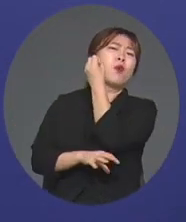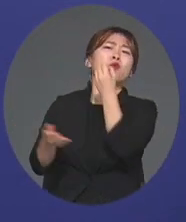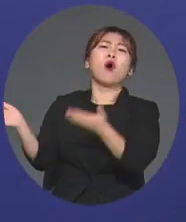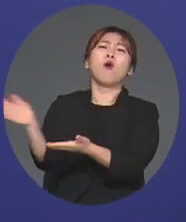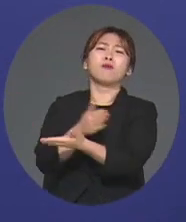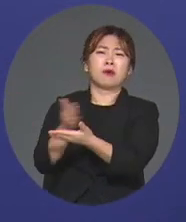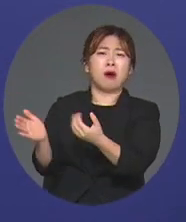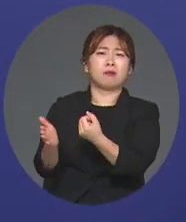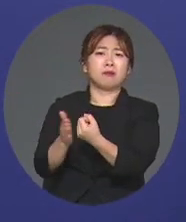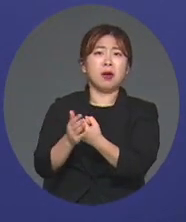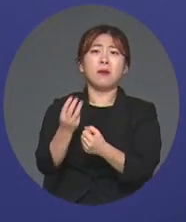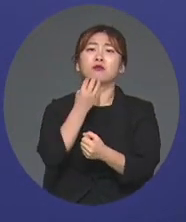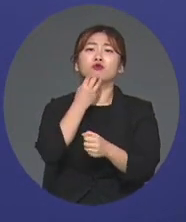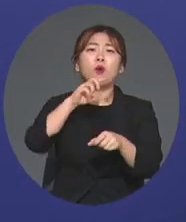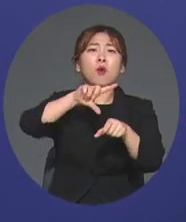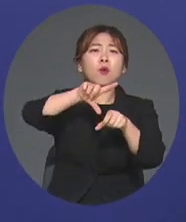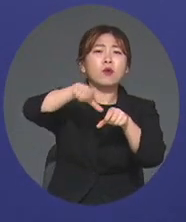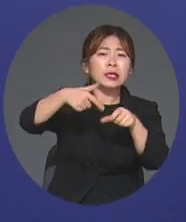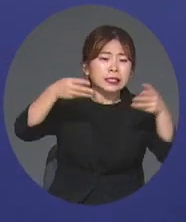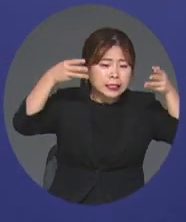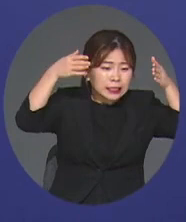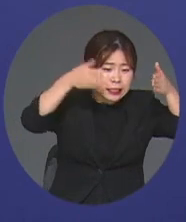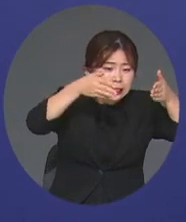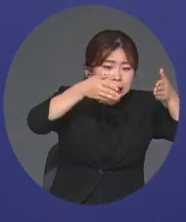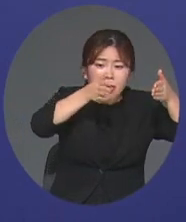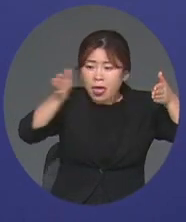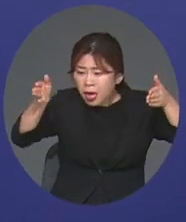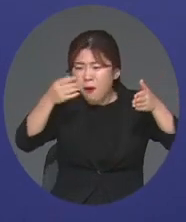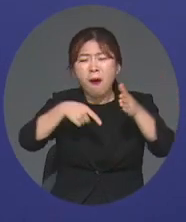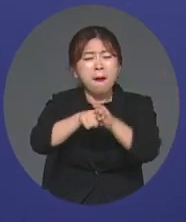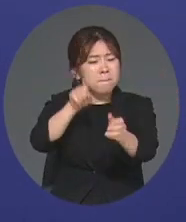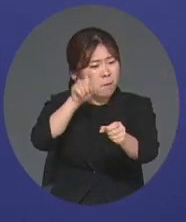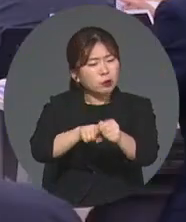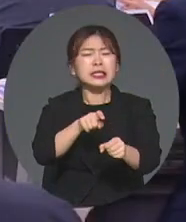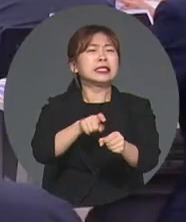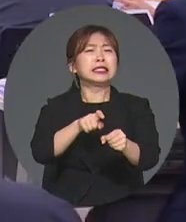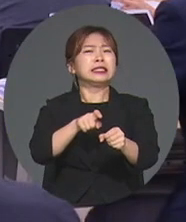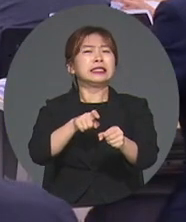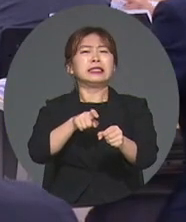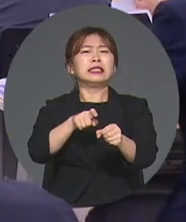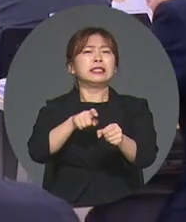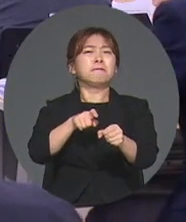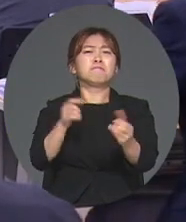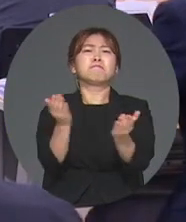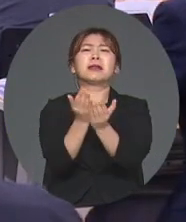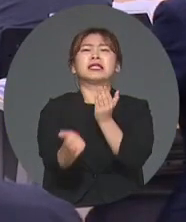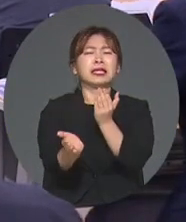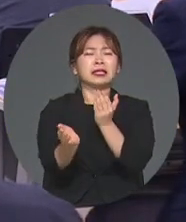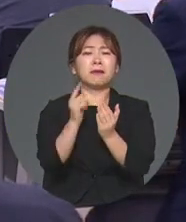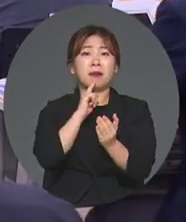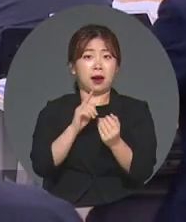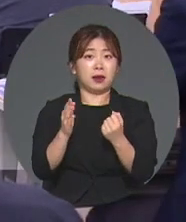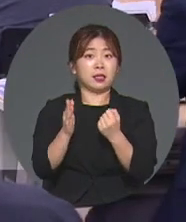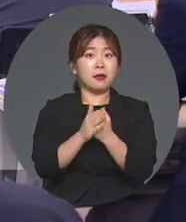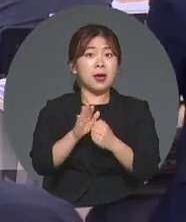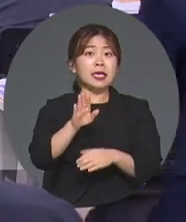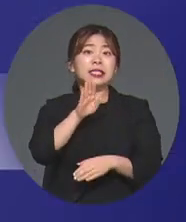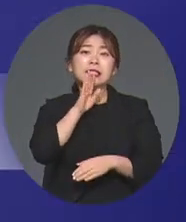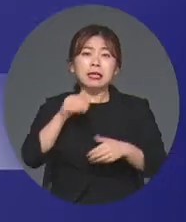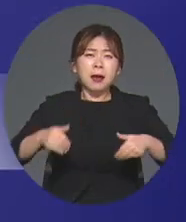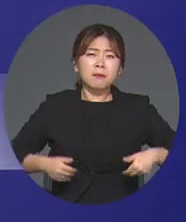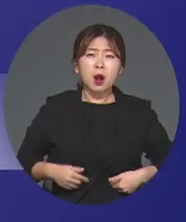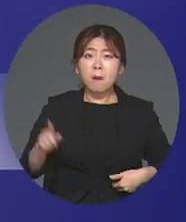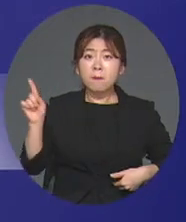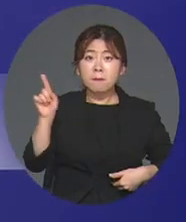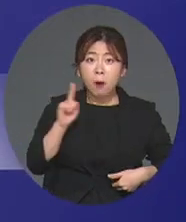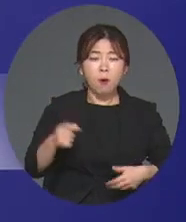대응 체계 구축도 사실상 불가능한 상황으로 판단됩니다. 그러면서 실질적인 대안으로